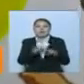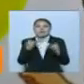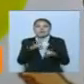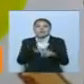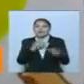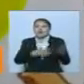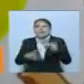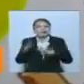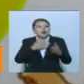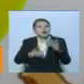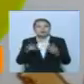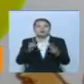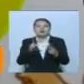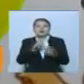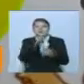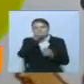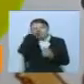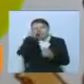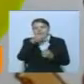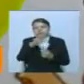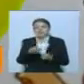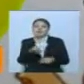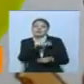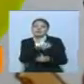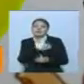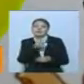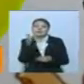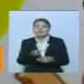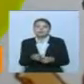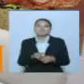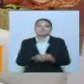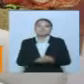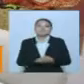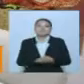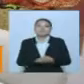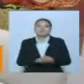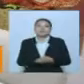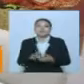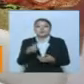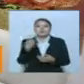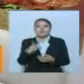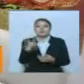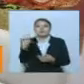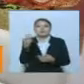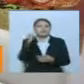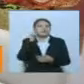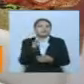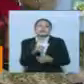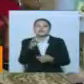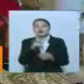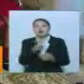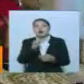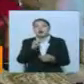радость не передать словами. Очень благодарна своим коллегам, врачам и медсестрам. А 32-летняя Ажар Аленова